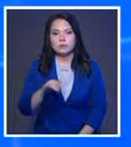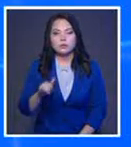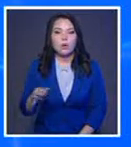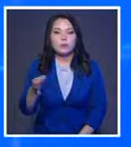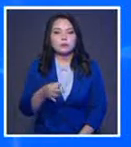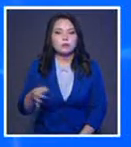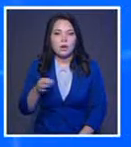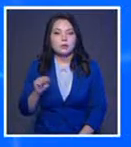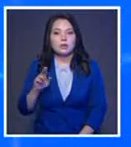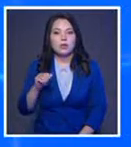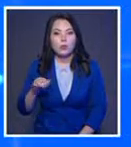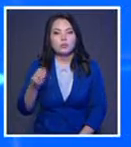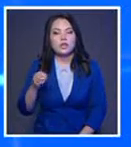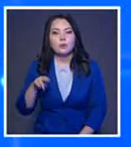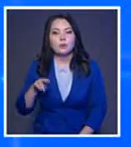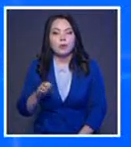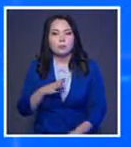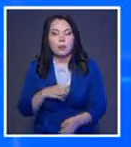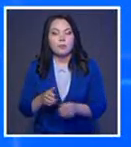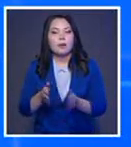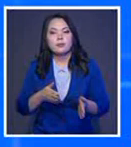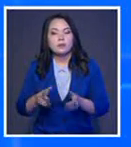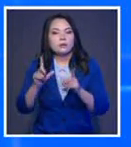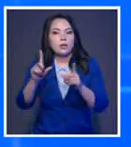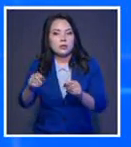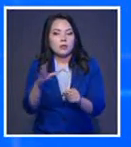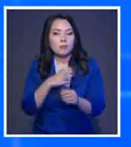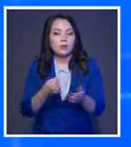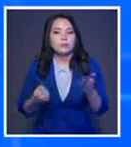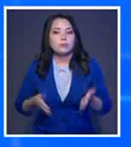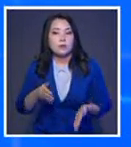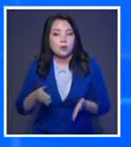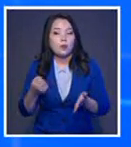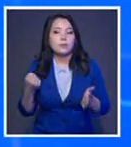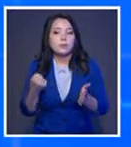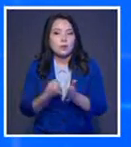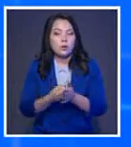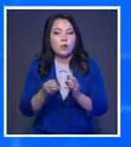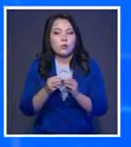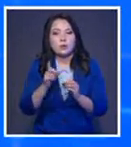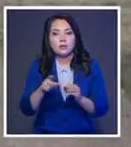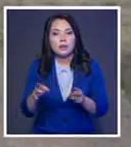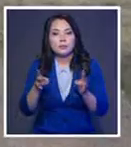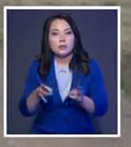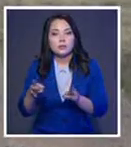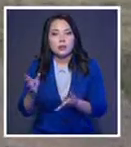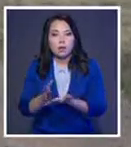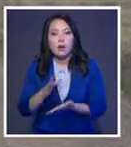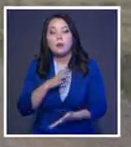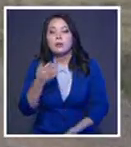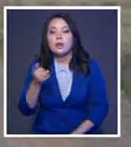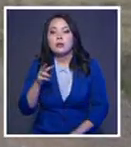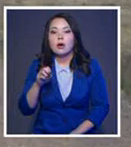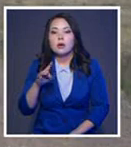Маңғыстау облысының Ақтау Шетпе бағытында болған жол апатынан 10 адам жарақат алып, біраз мат көз жұмды. Куәгерлердің сөзінше Ларгус маркалы